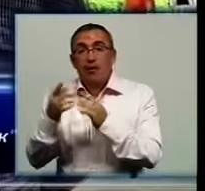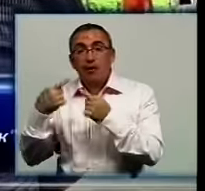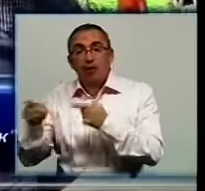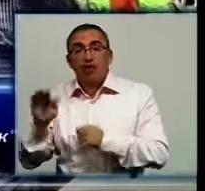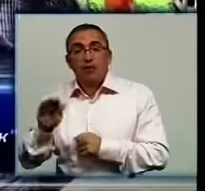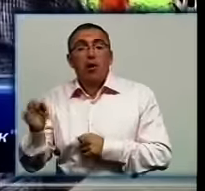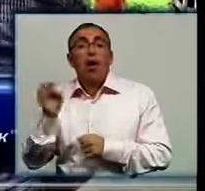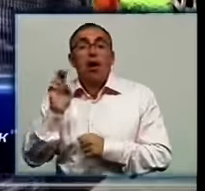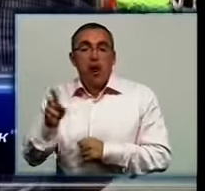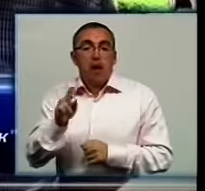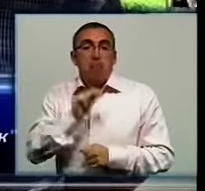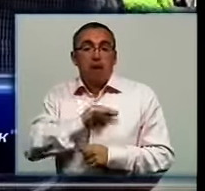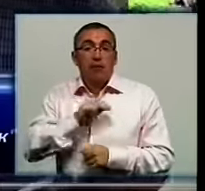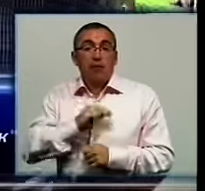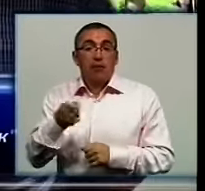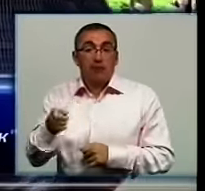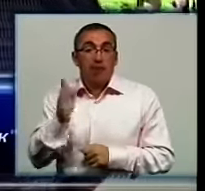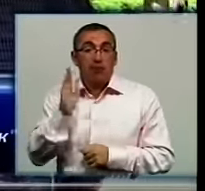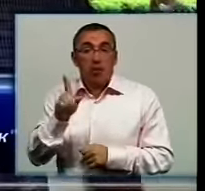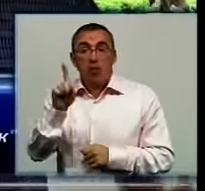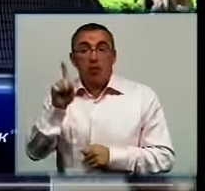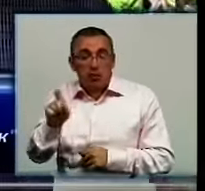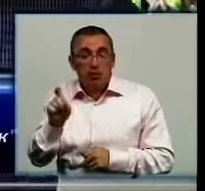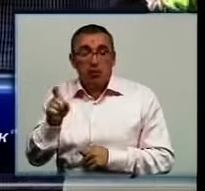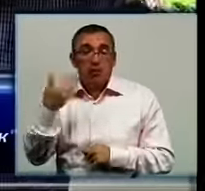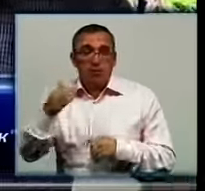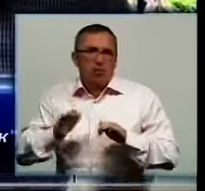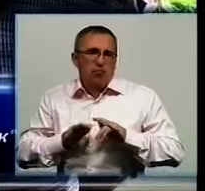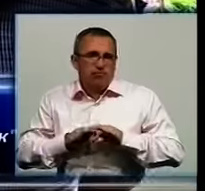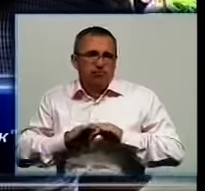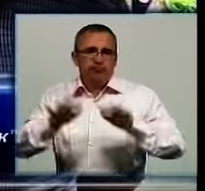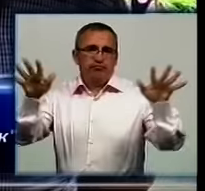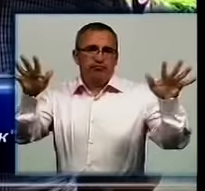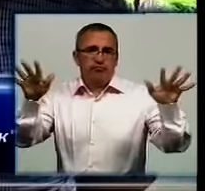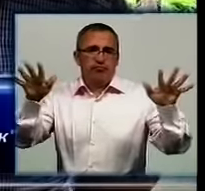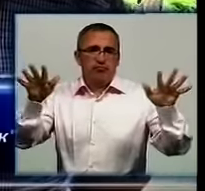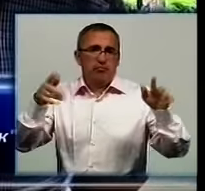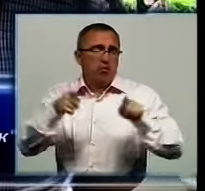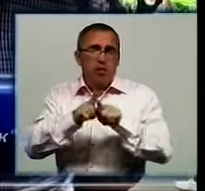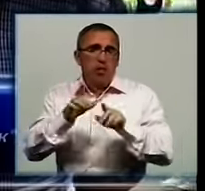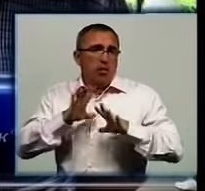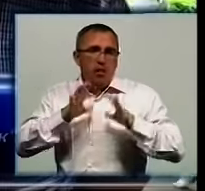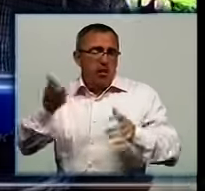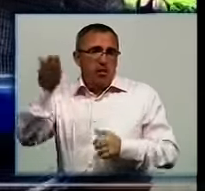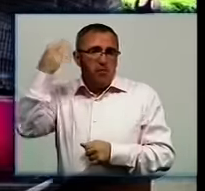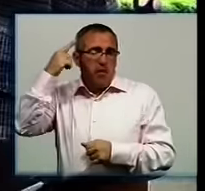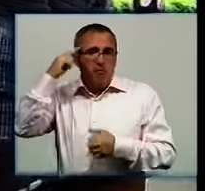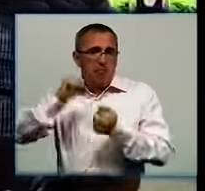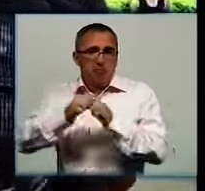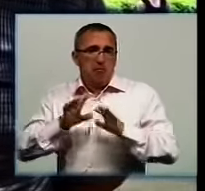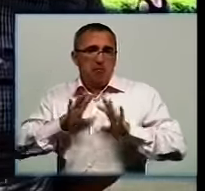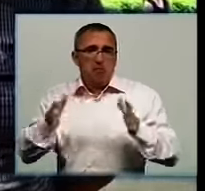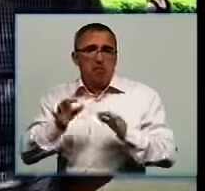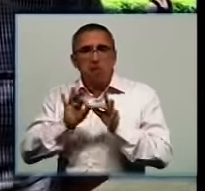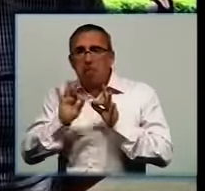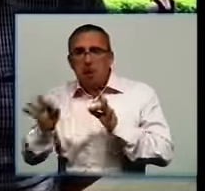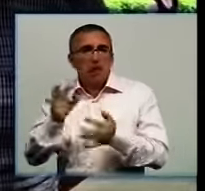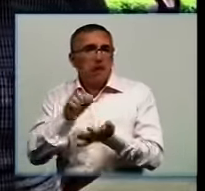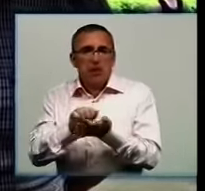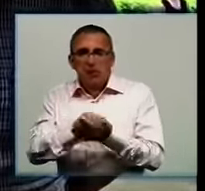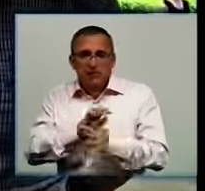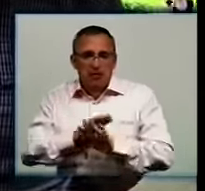дитини, як воно працює. От воно тільки раз пшикнуло і пішло. Такого вже не було, я не пам'ятаю. У нас ніхто ніколи не під палами не